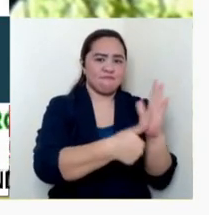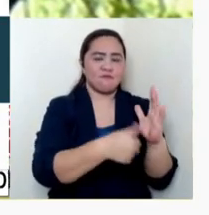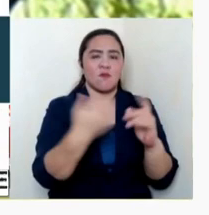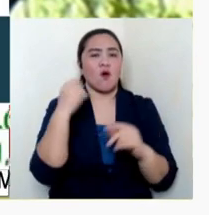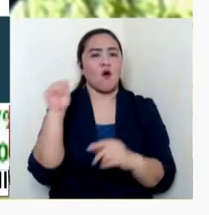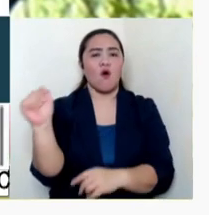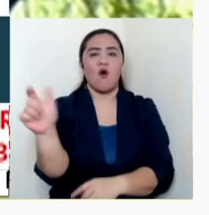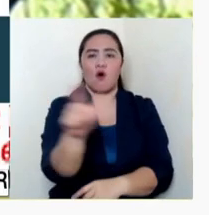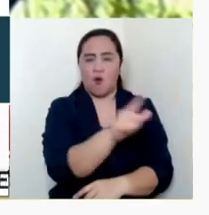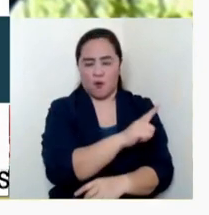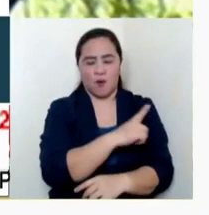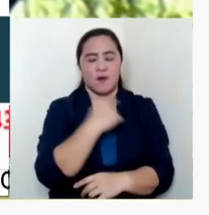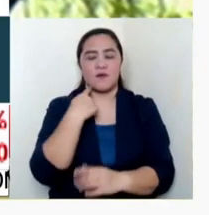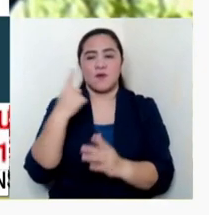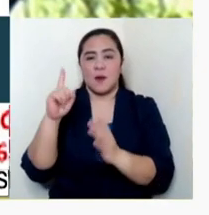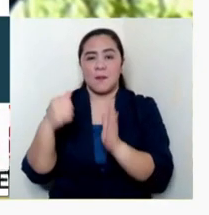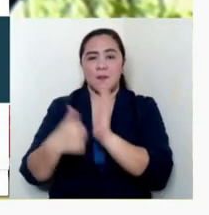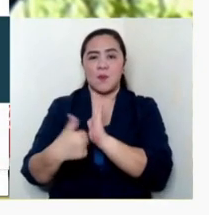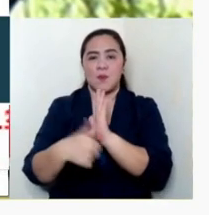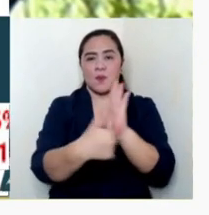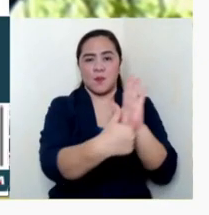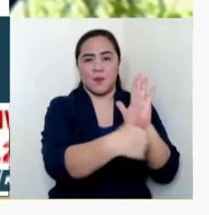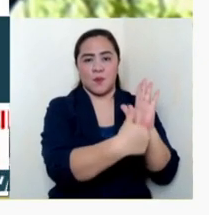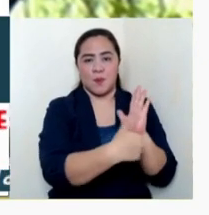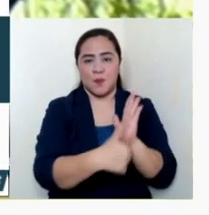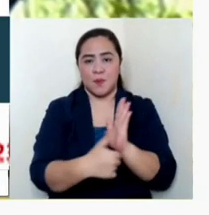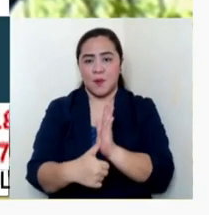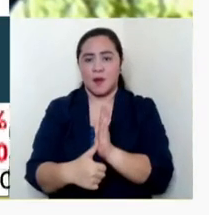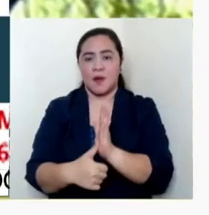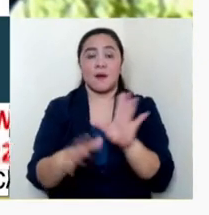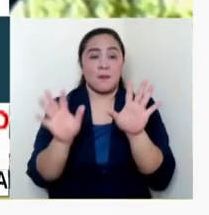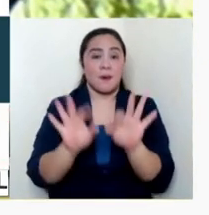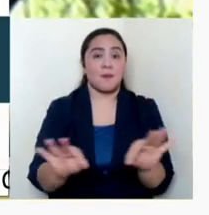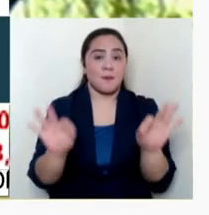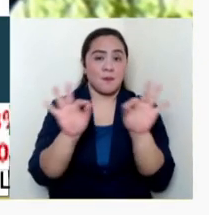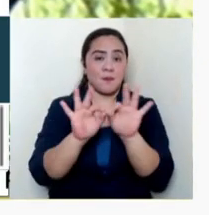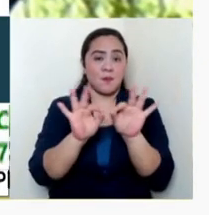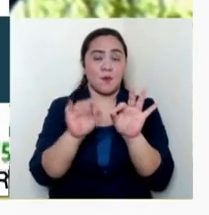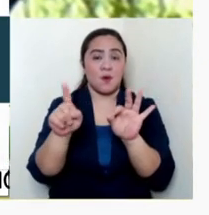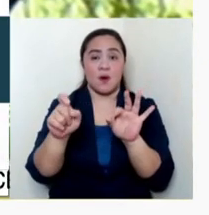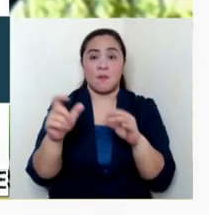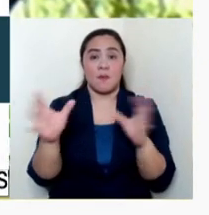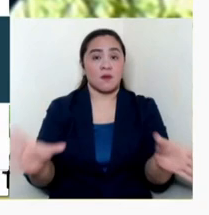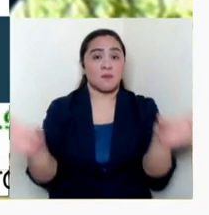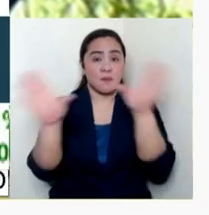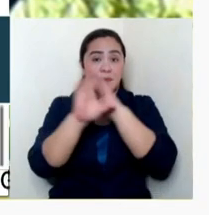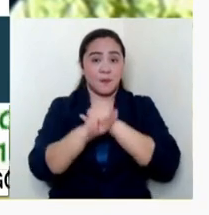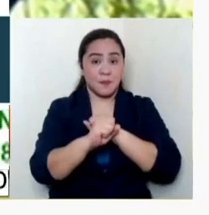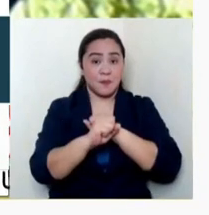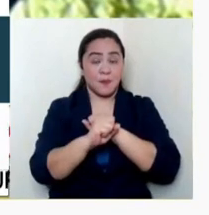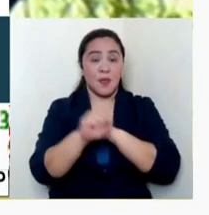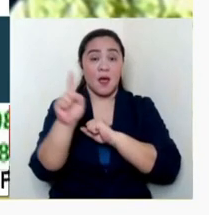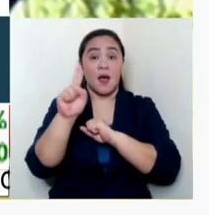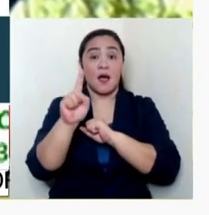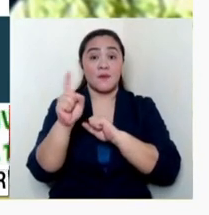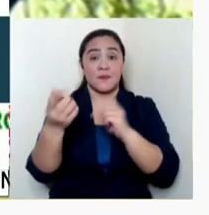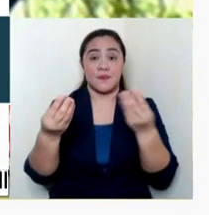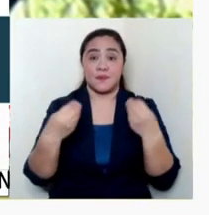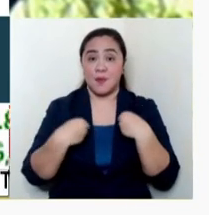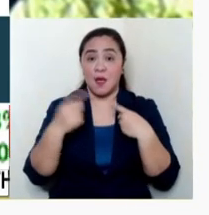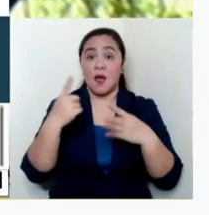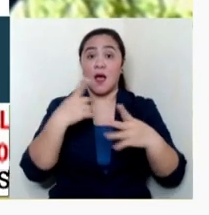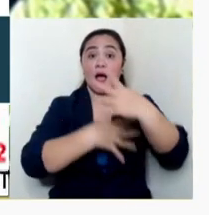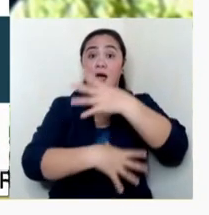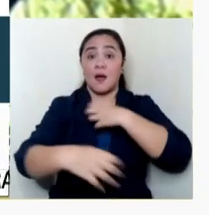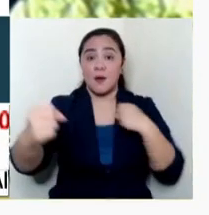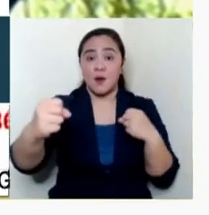boto, Mayor Isko isang boto. That's the most that come election day they can actually give me. Ang utang na loob dapat ng